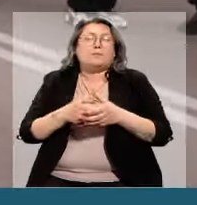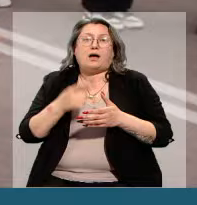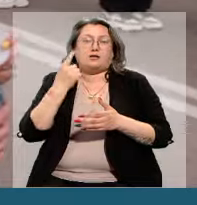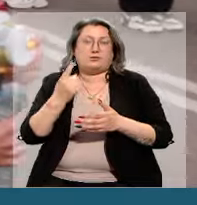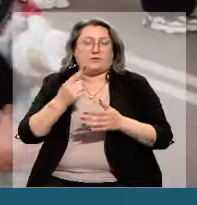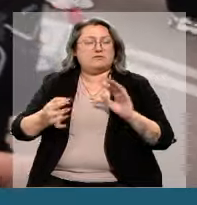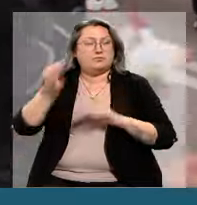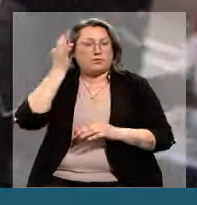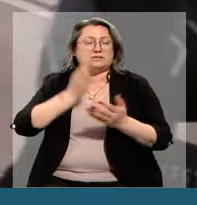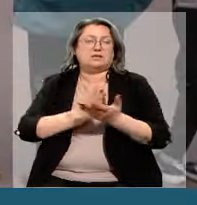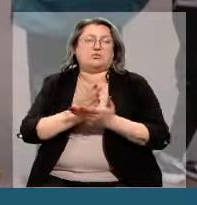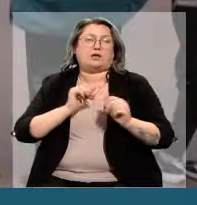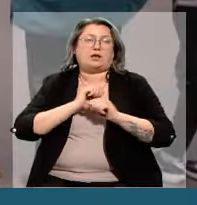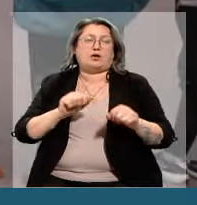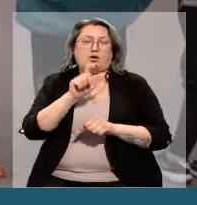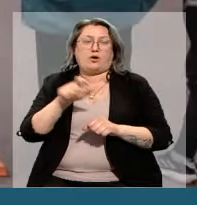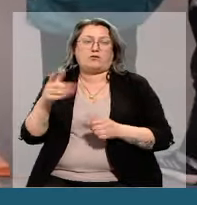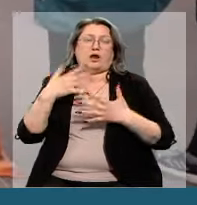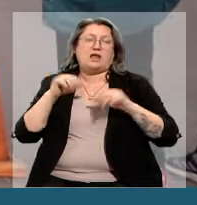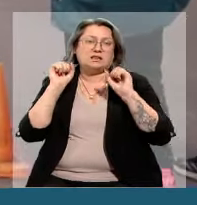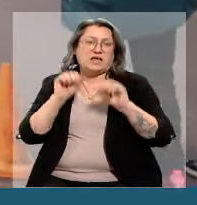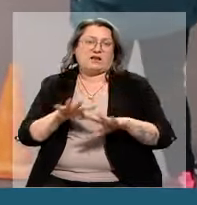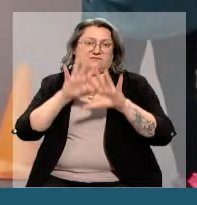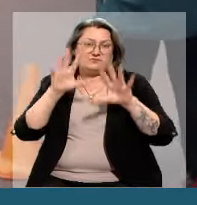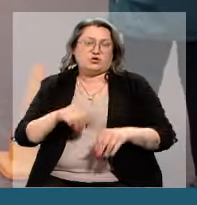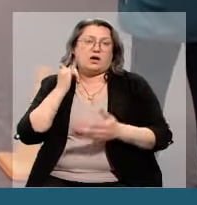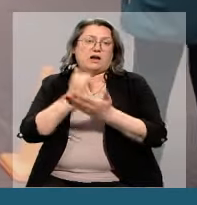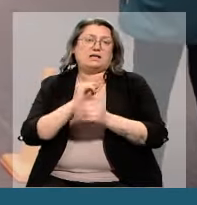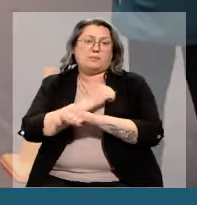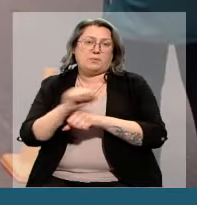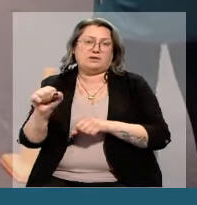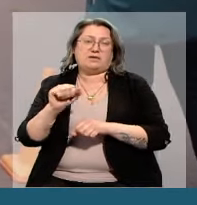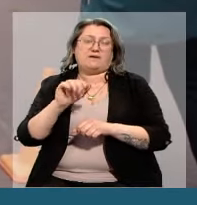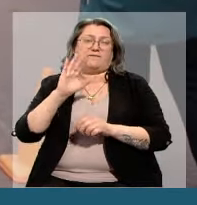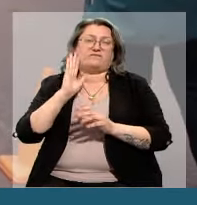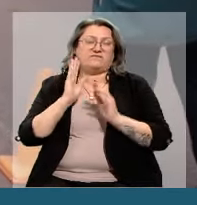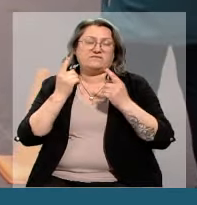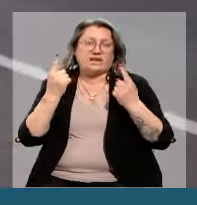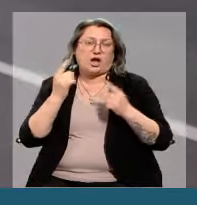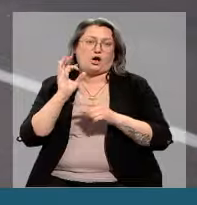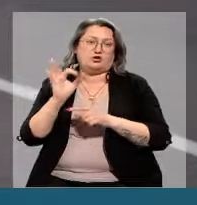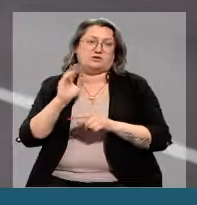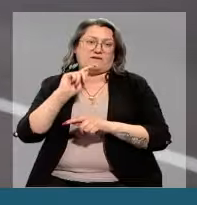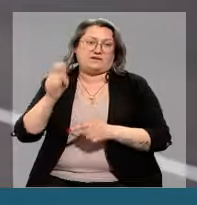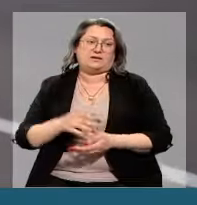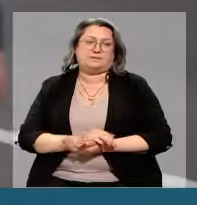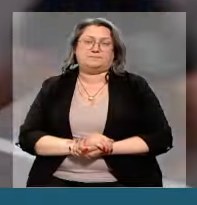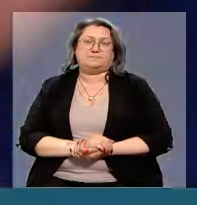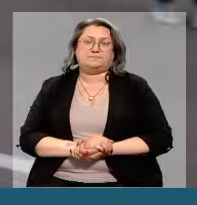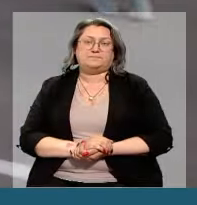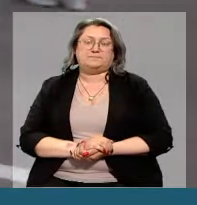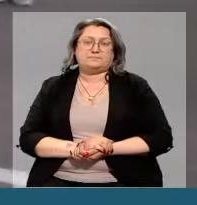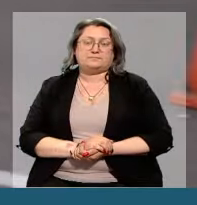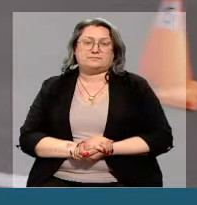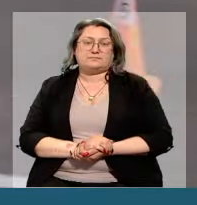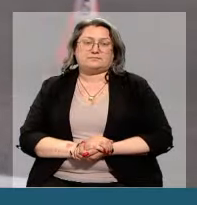– вспомнить заслуги героев, которые отдали все ради победы в Великой Отечественной войне. Гульзада Ишуакова,